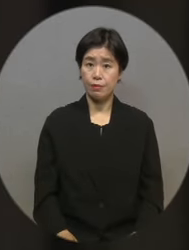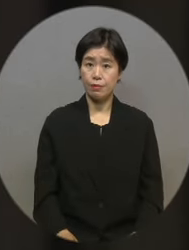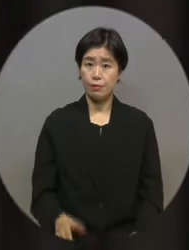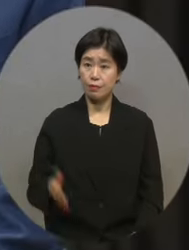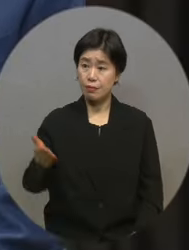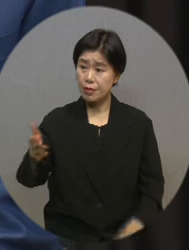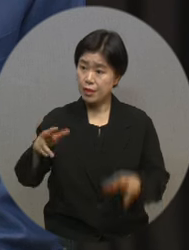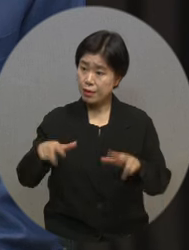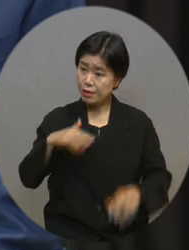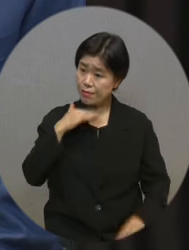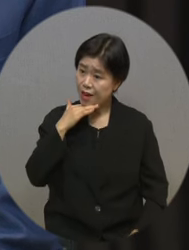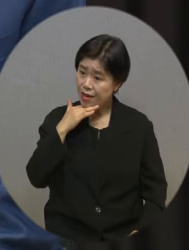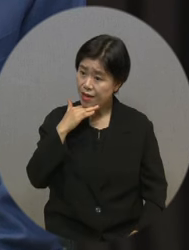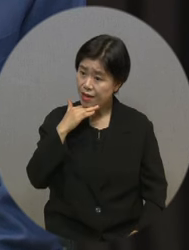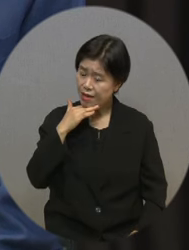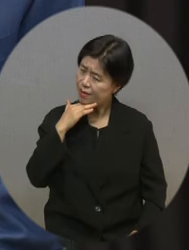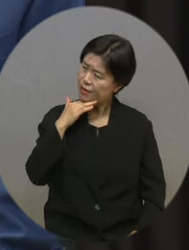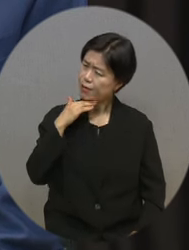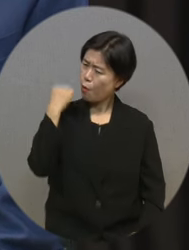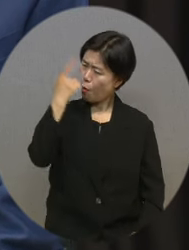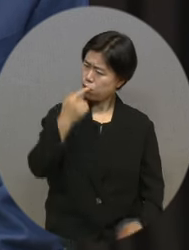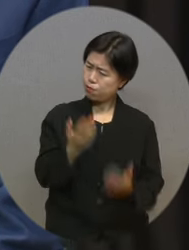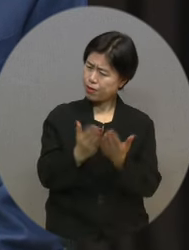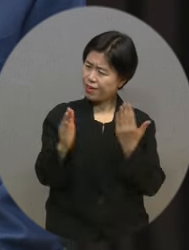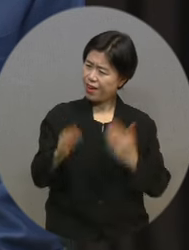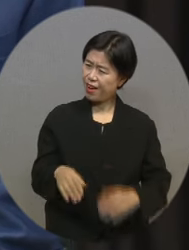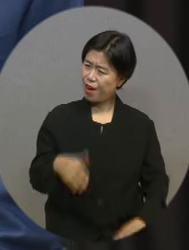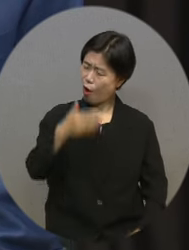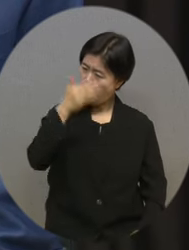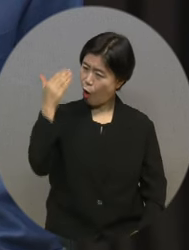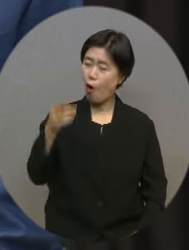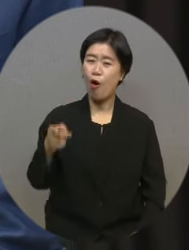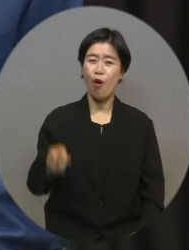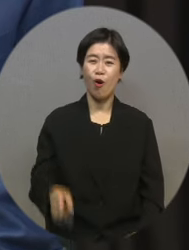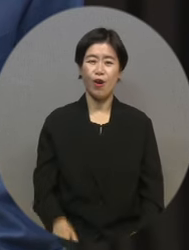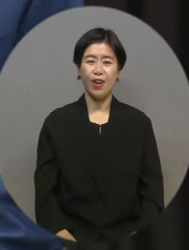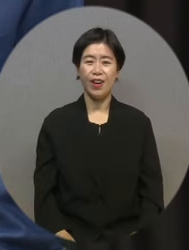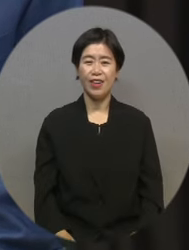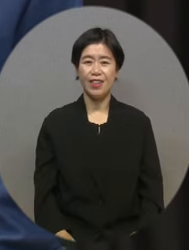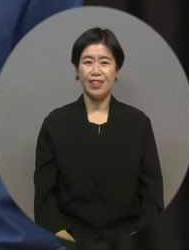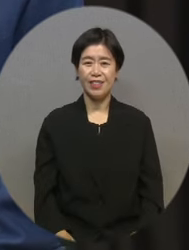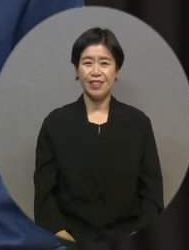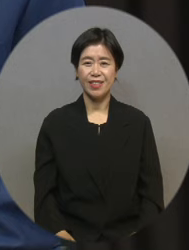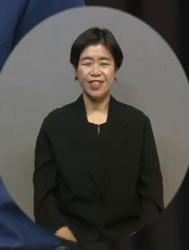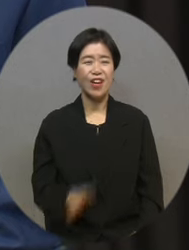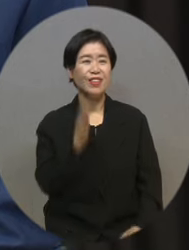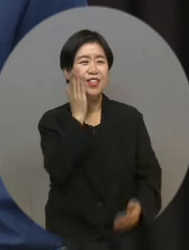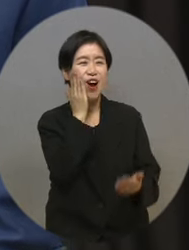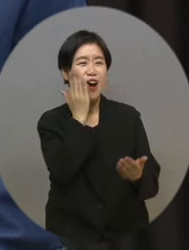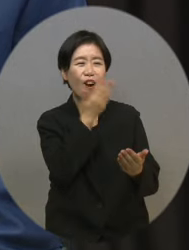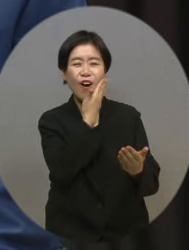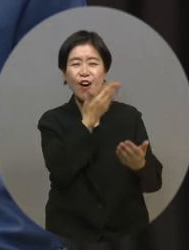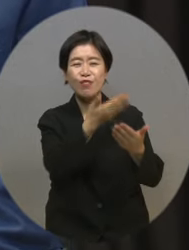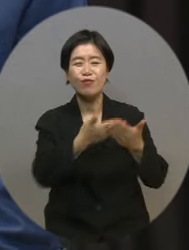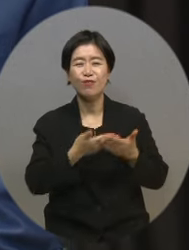안 보여요. 아, 네. 네, 더 어려 보이세요. 네, 네, 그 분장 죄송한 덕인 것 표현입니다만.